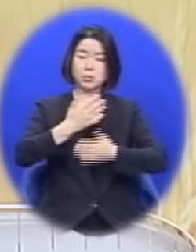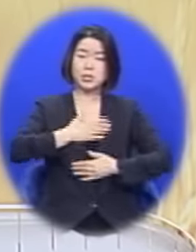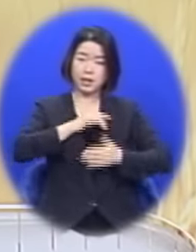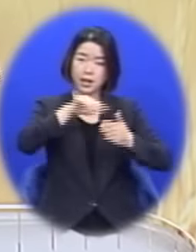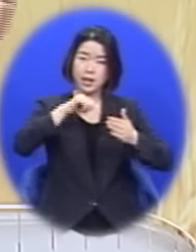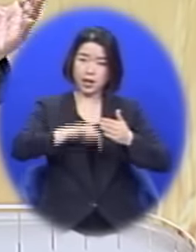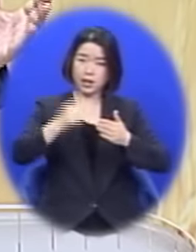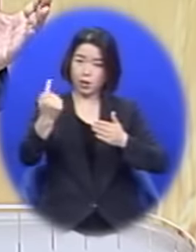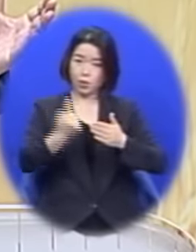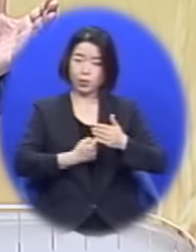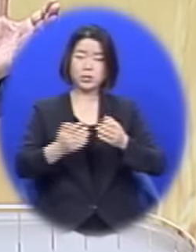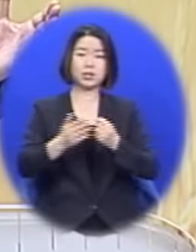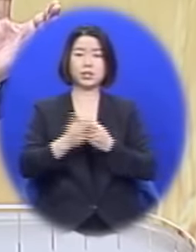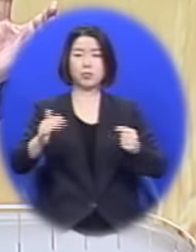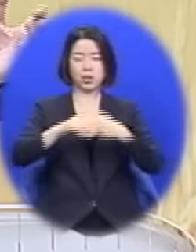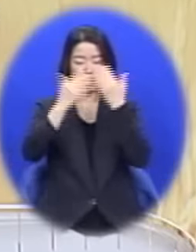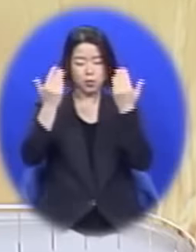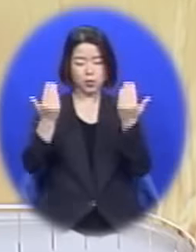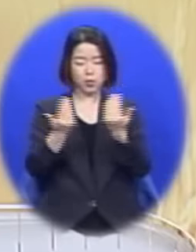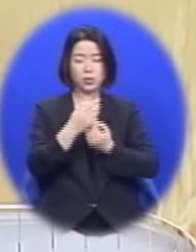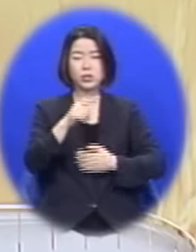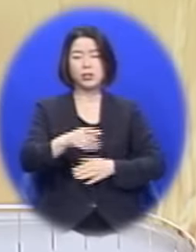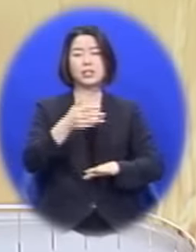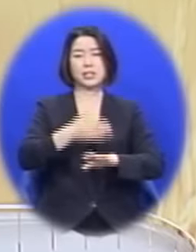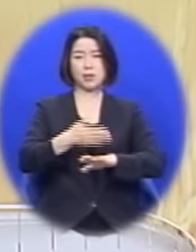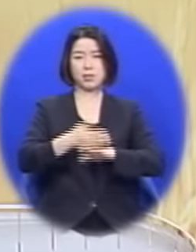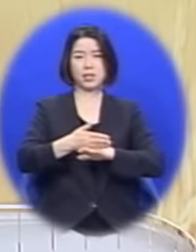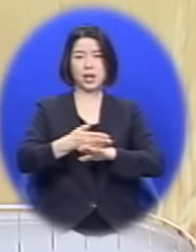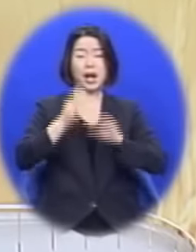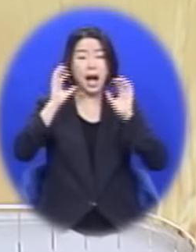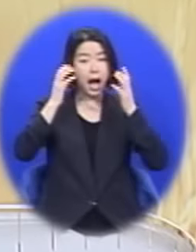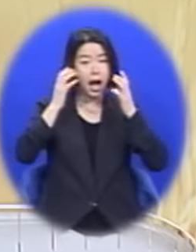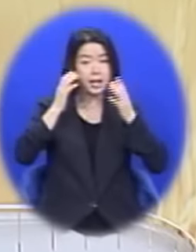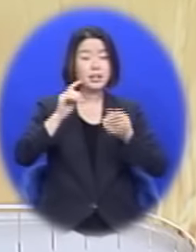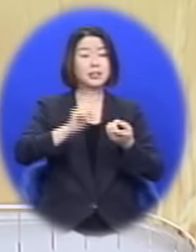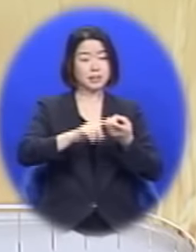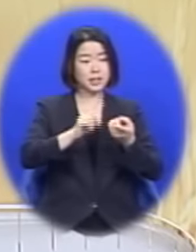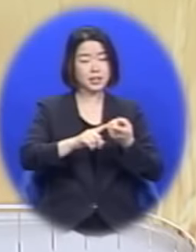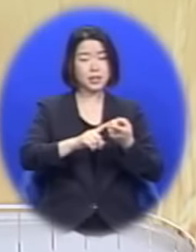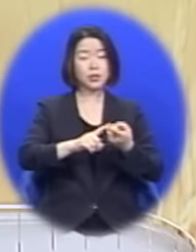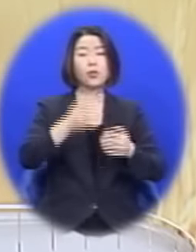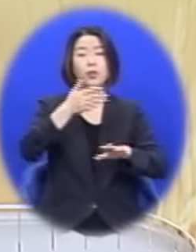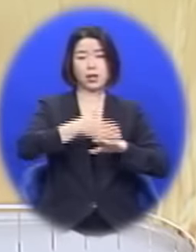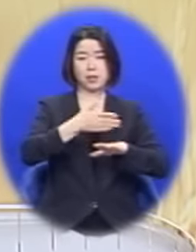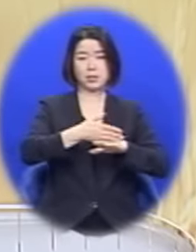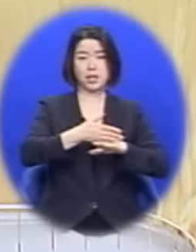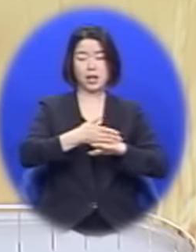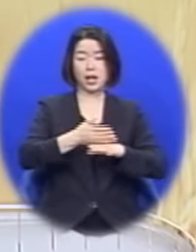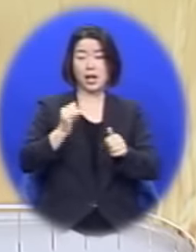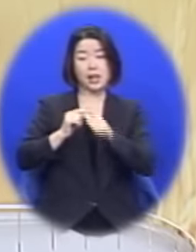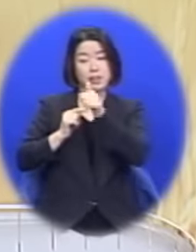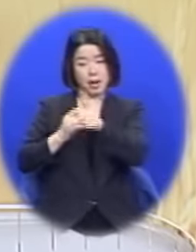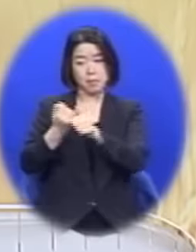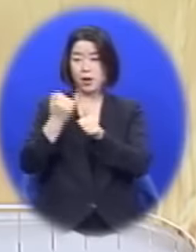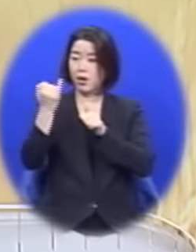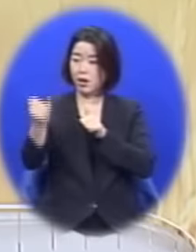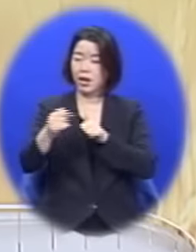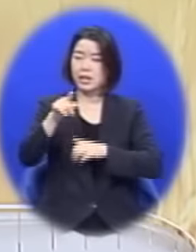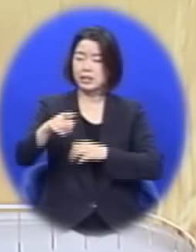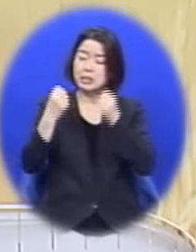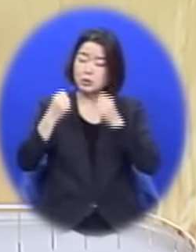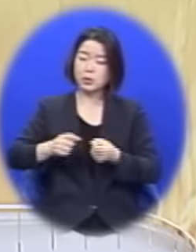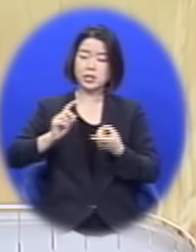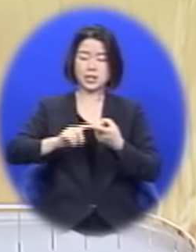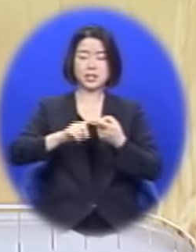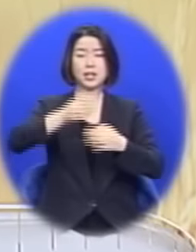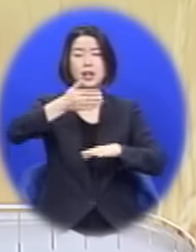오셨으니 모든 게 감사한 거예요. 그냥 아이는, 자녀는 자녀 그 자체로 감사. 남편과 아내 그 존재 자체가